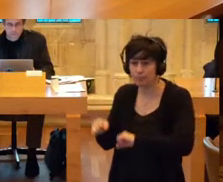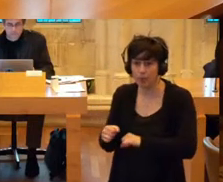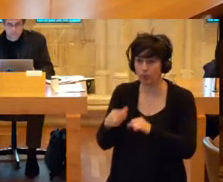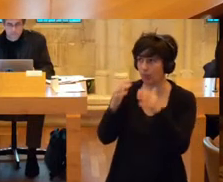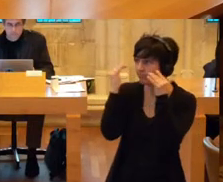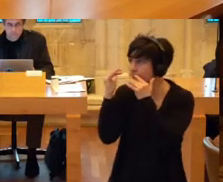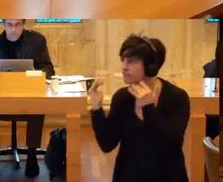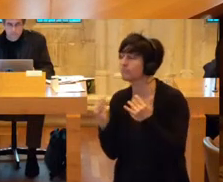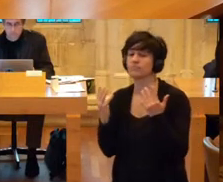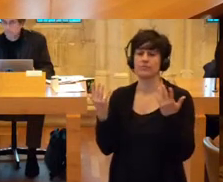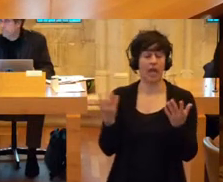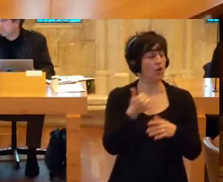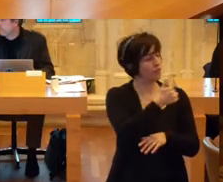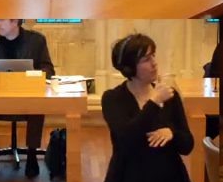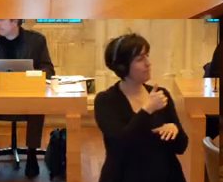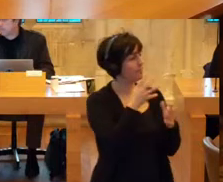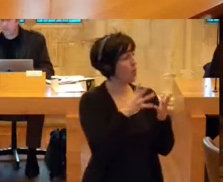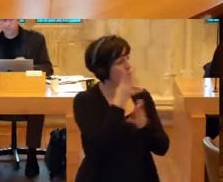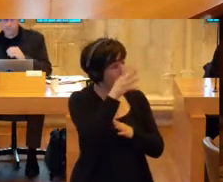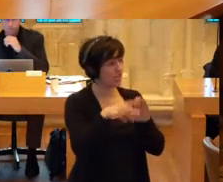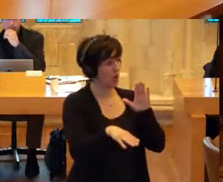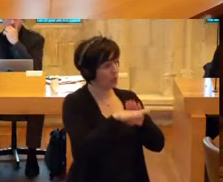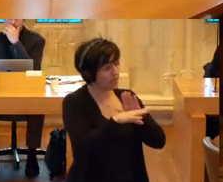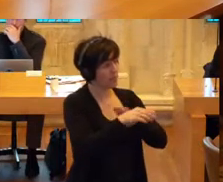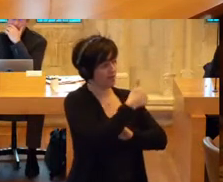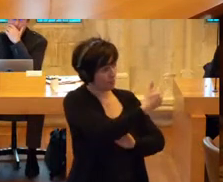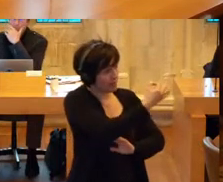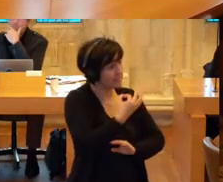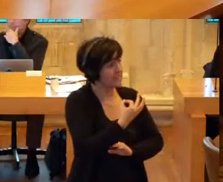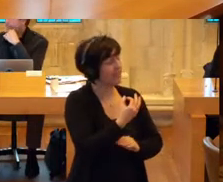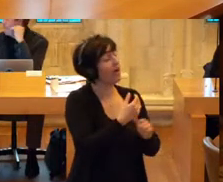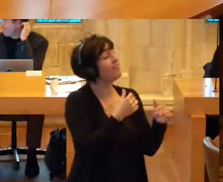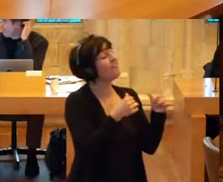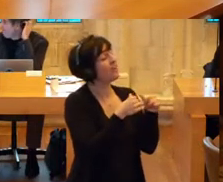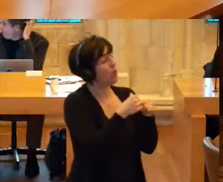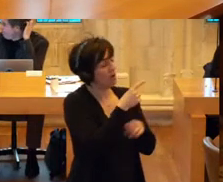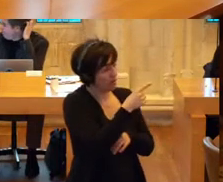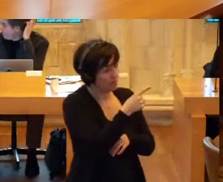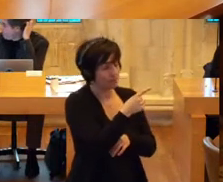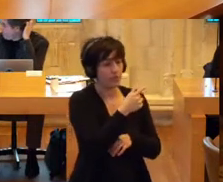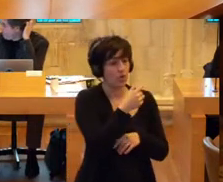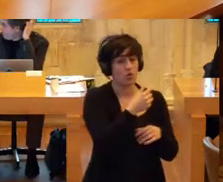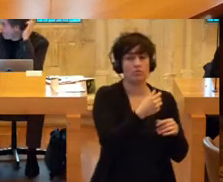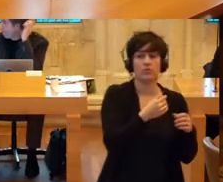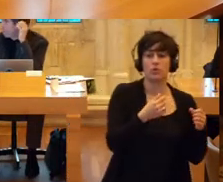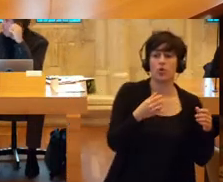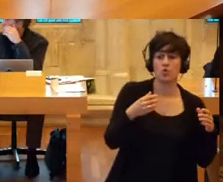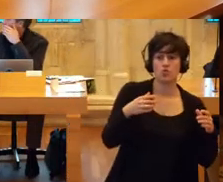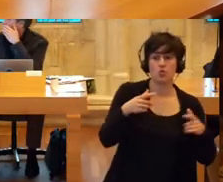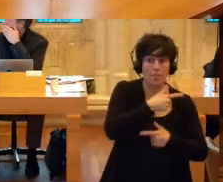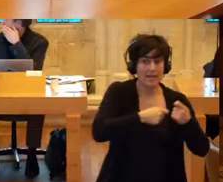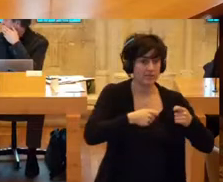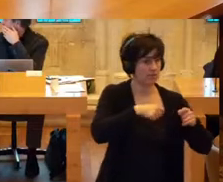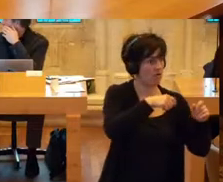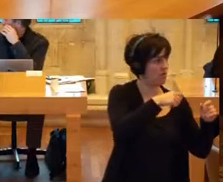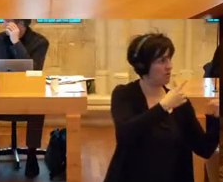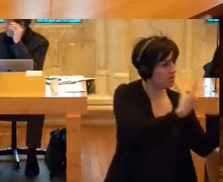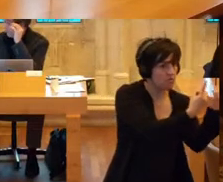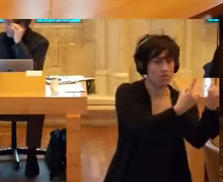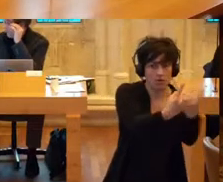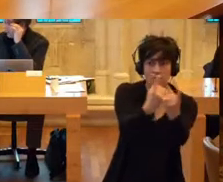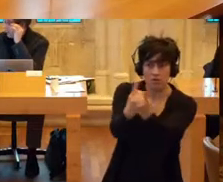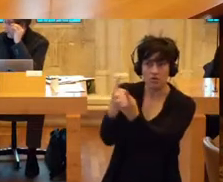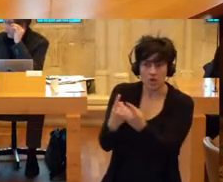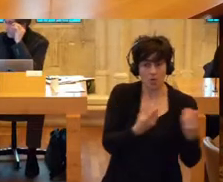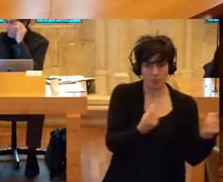Vous avez commencé, effectivement, au tout début du projet, à essayer de faire peur à un certain nombre de commerçants. D'ailleurs, un certain nombre, effectivement,